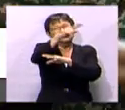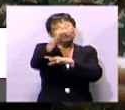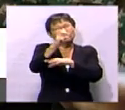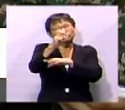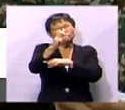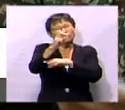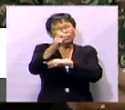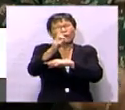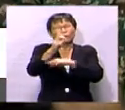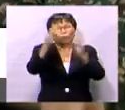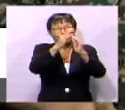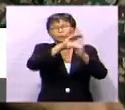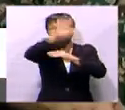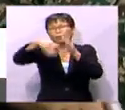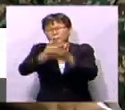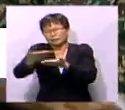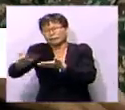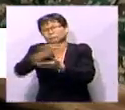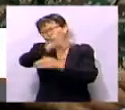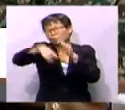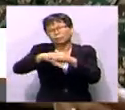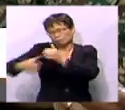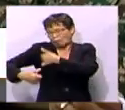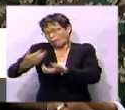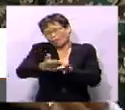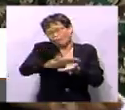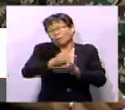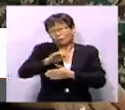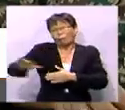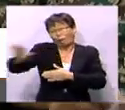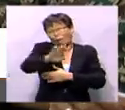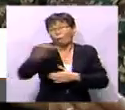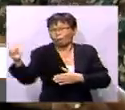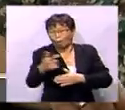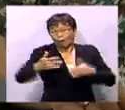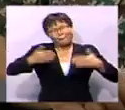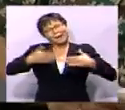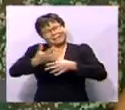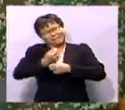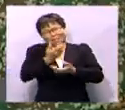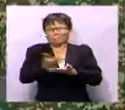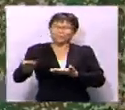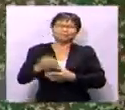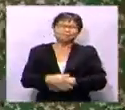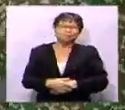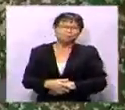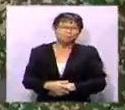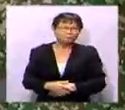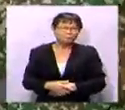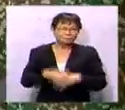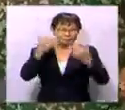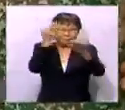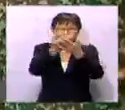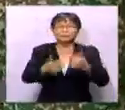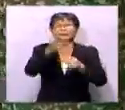semuanya dibeli oleh mereka dan mereka amat suka cita dapat rumah yang begitu rupa. Setakat